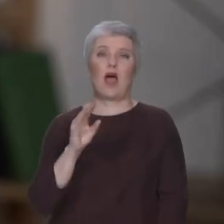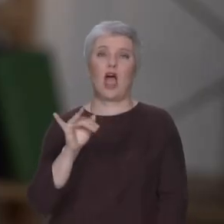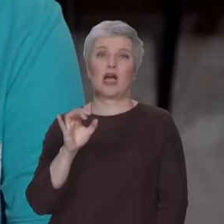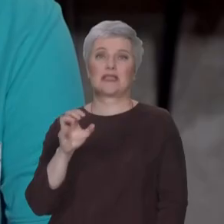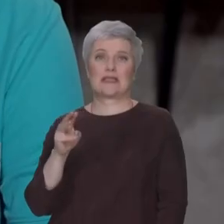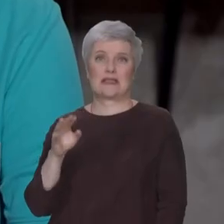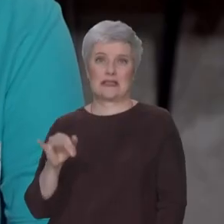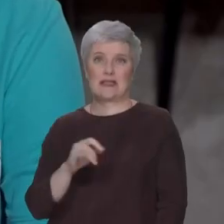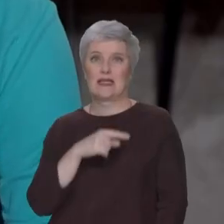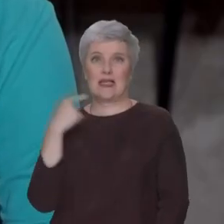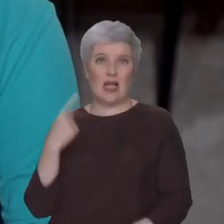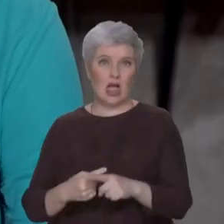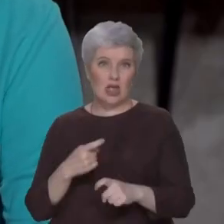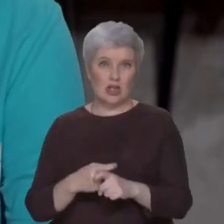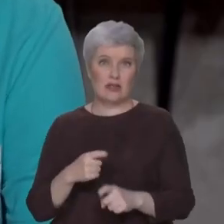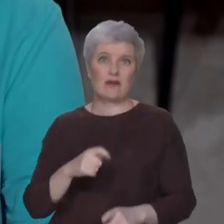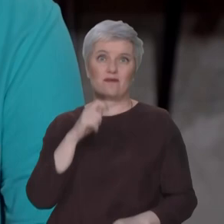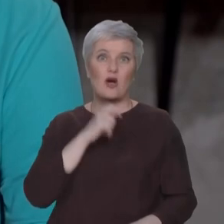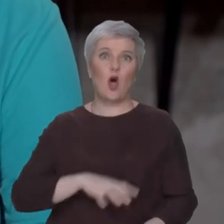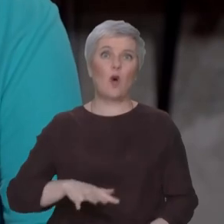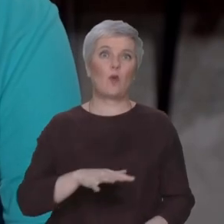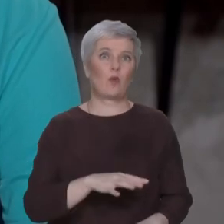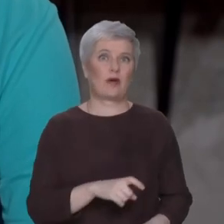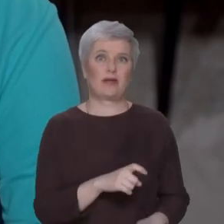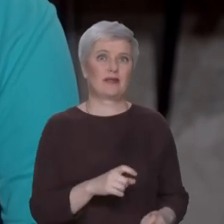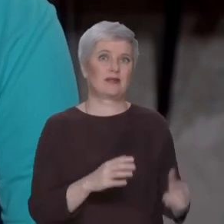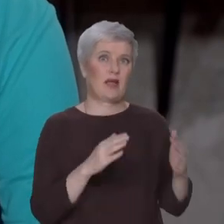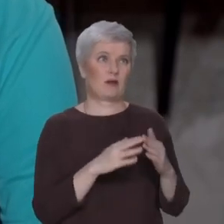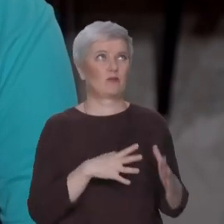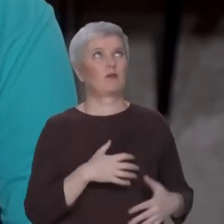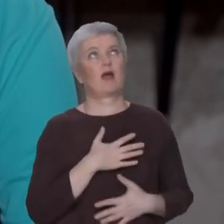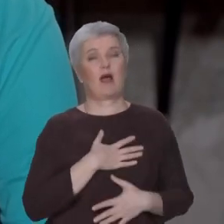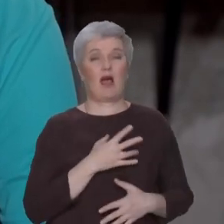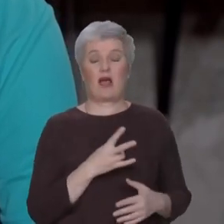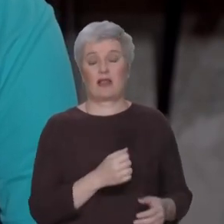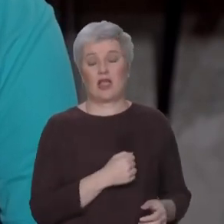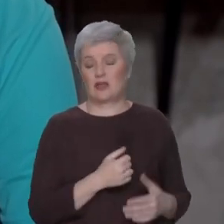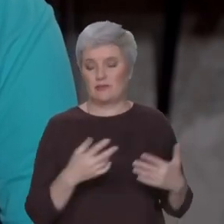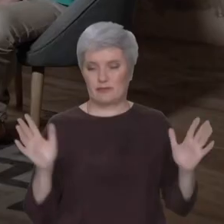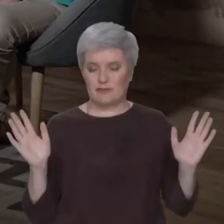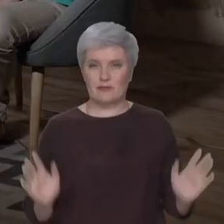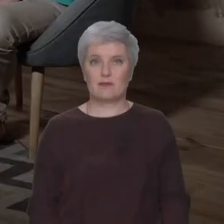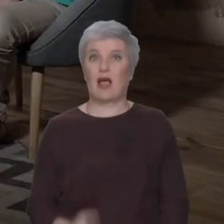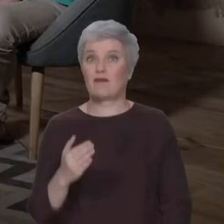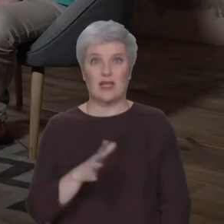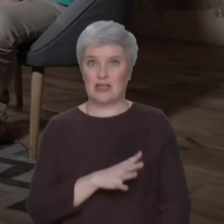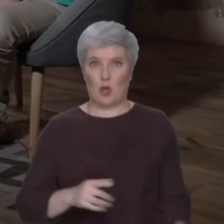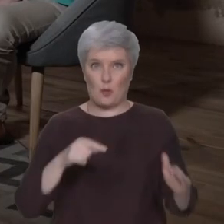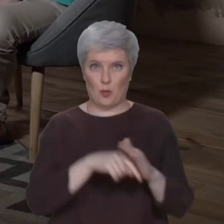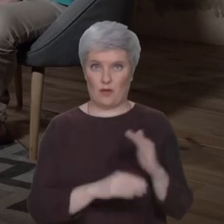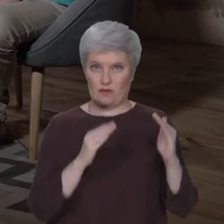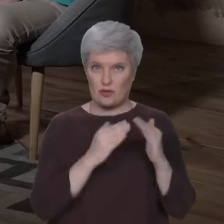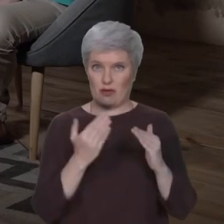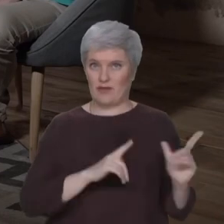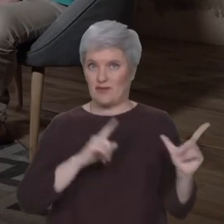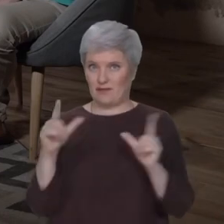з житловим фондом, то, звичайно, це було б вау, але, на жаль, ні. Вас не було вдома на цей момент, ви вже з